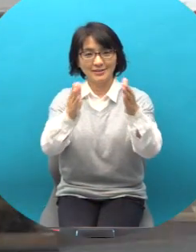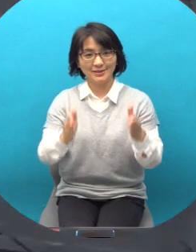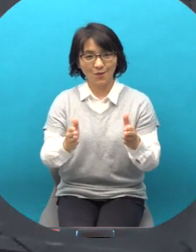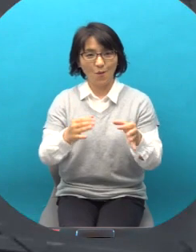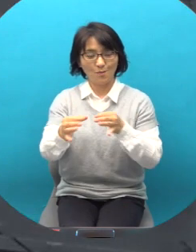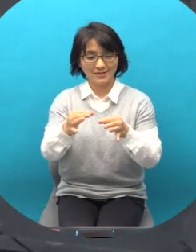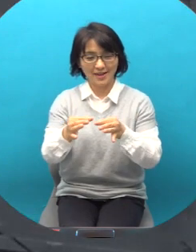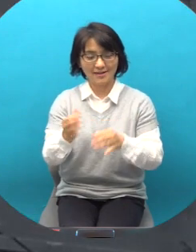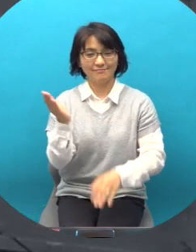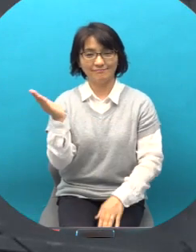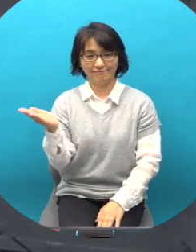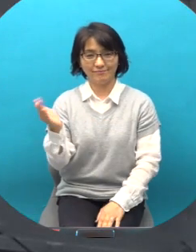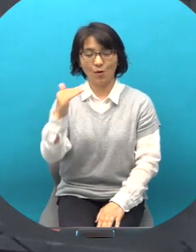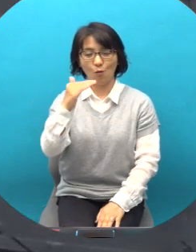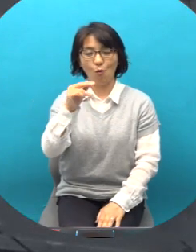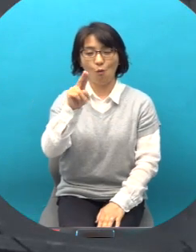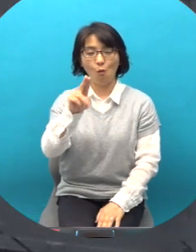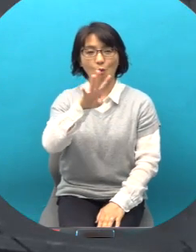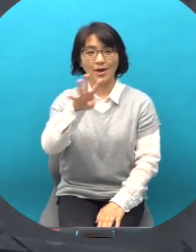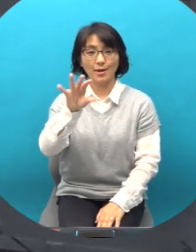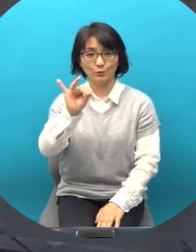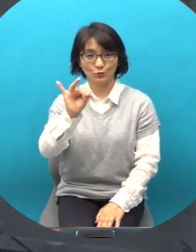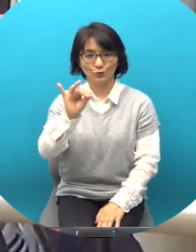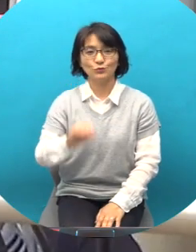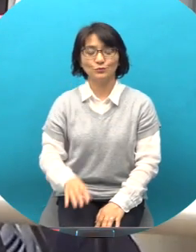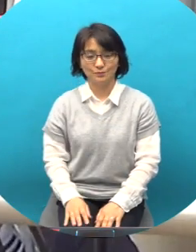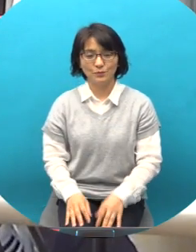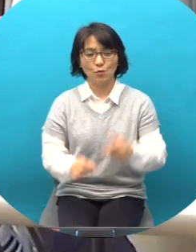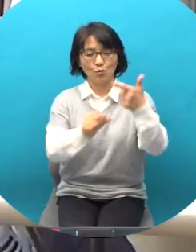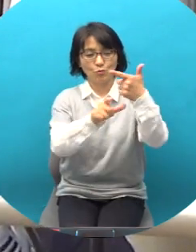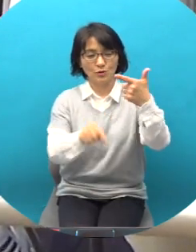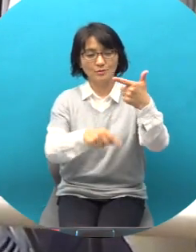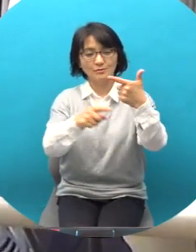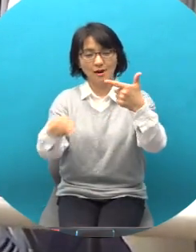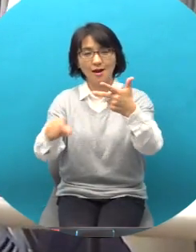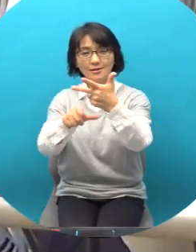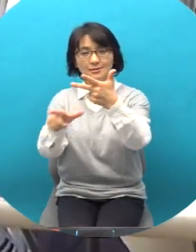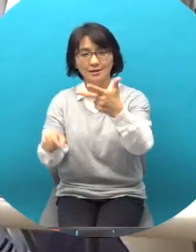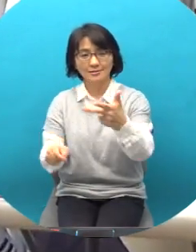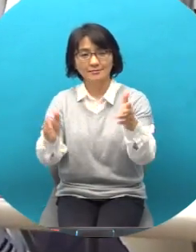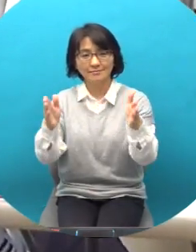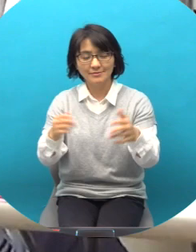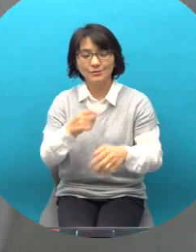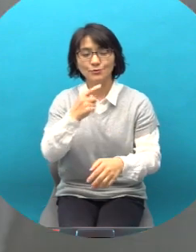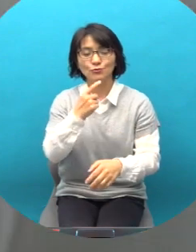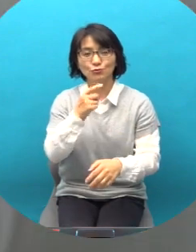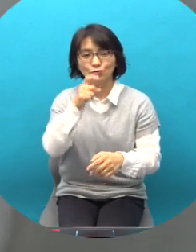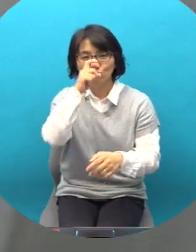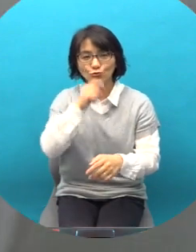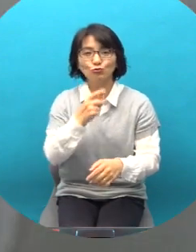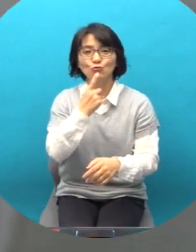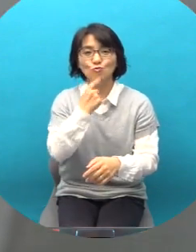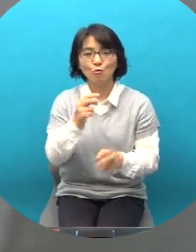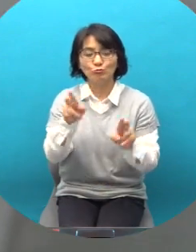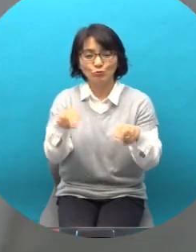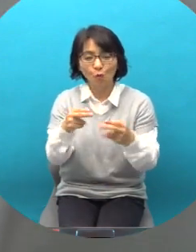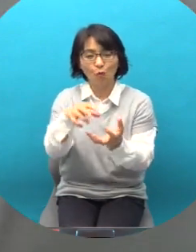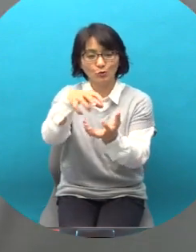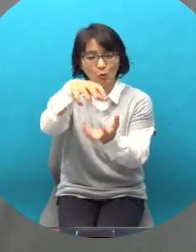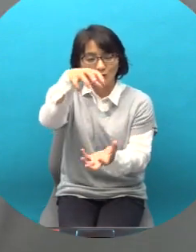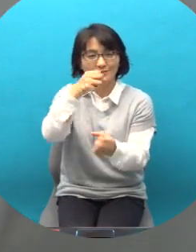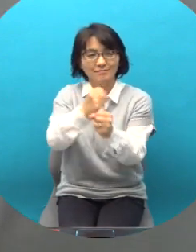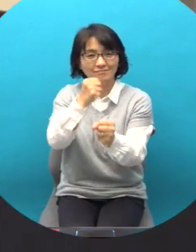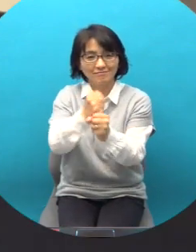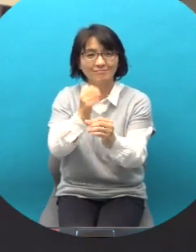。こちらの店では6月から7月いっぱい旧盆用の提灯の制作に追われています